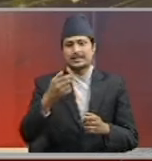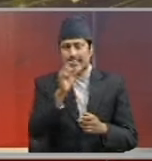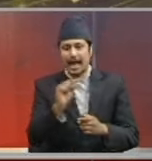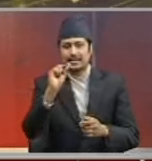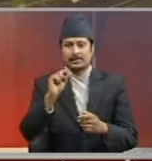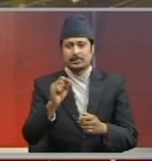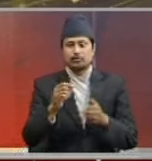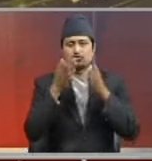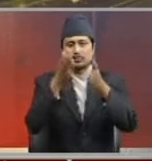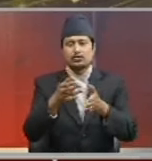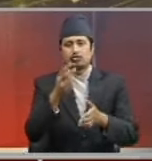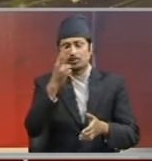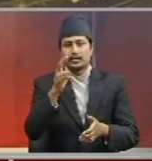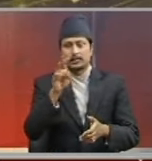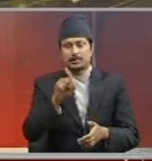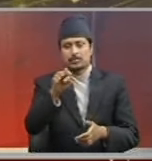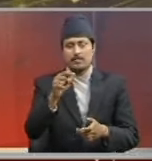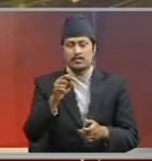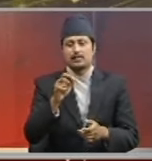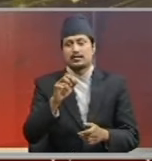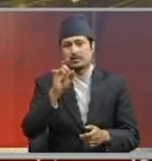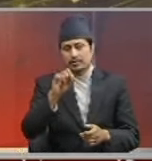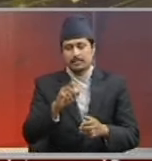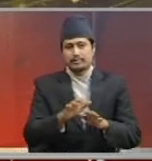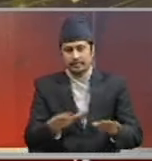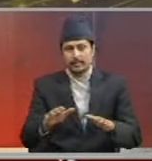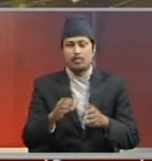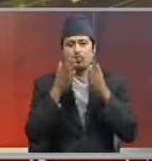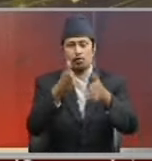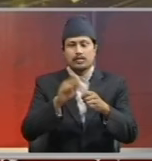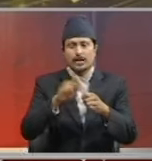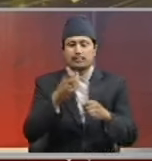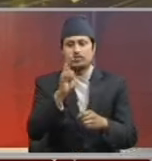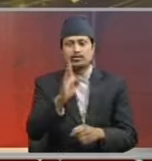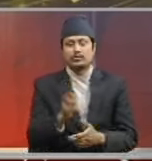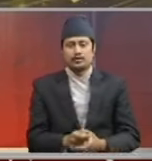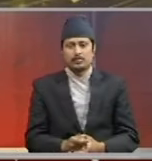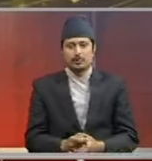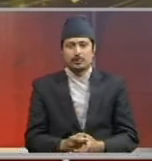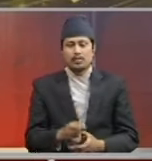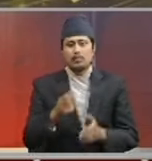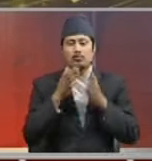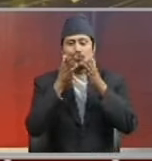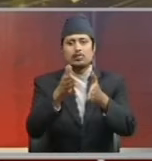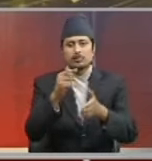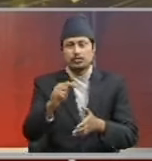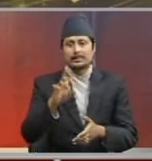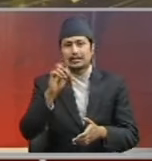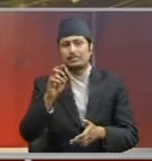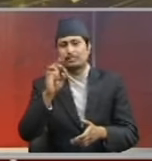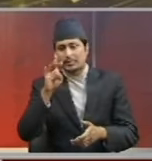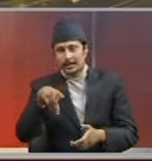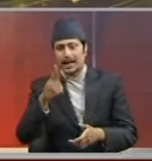भन्दा 2.6 किलोमिटर उत्तरतर्फको भूभागमा पुल निर्माण हुने भएको हो। पुलको डिपिआर